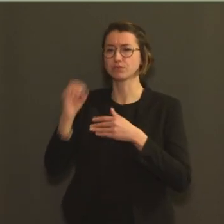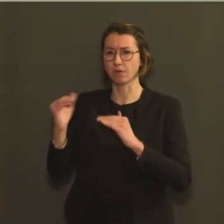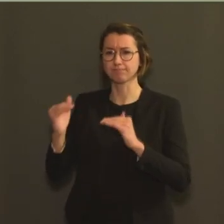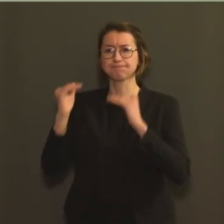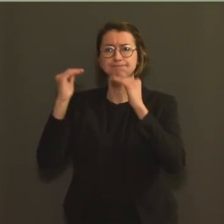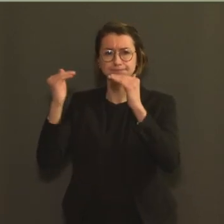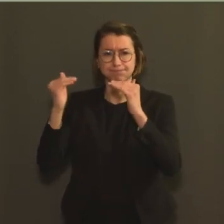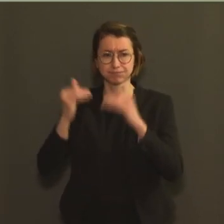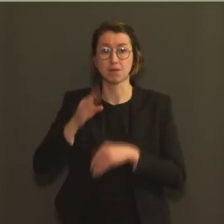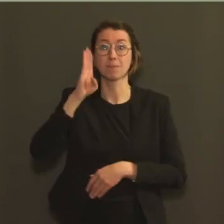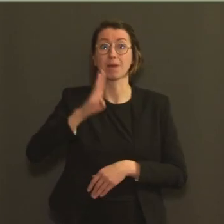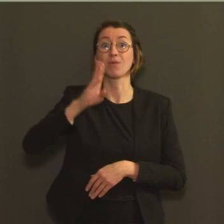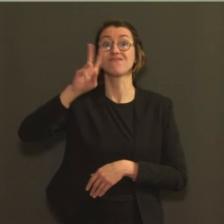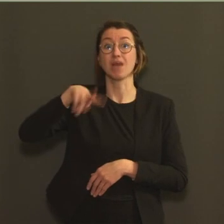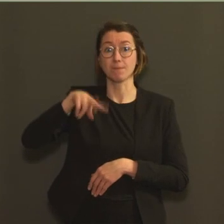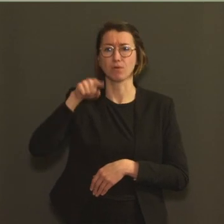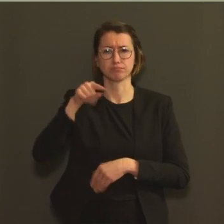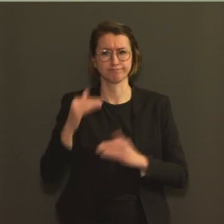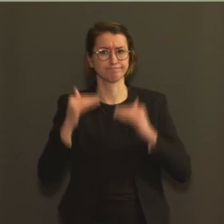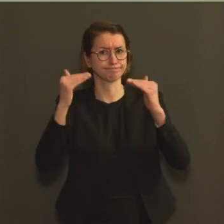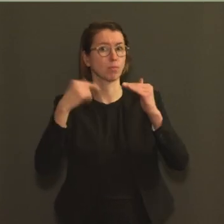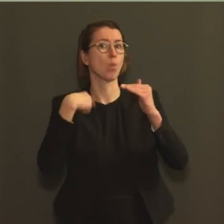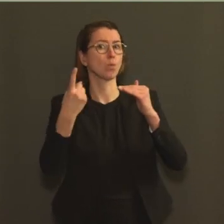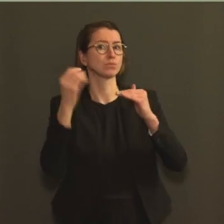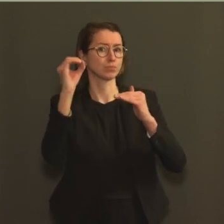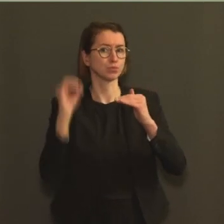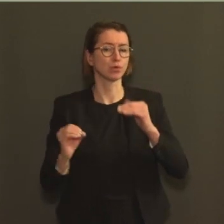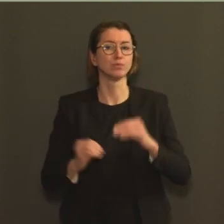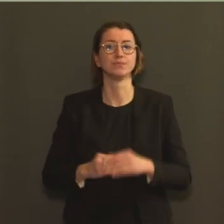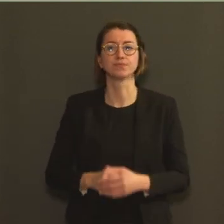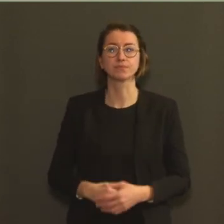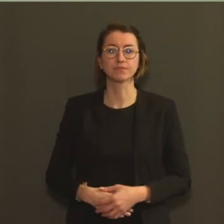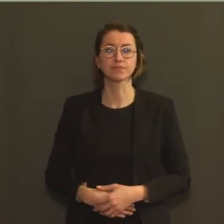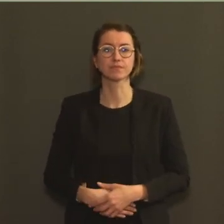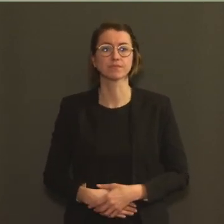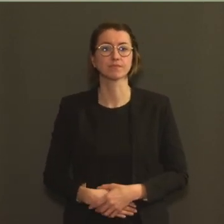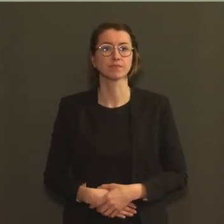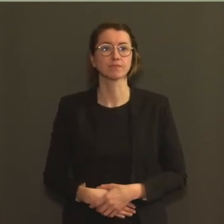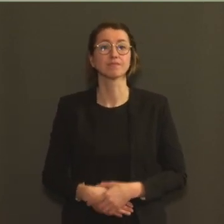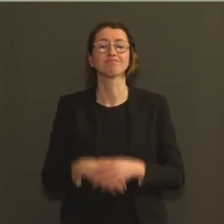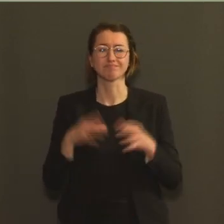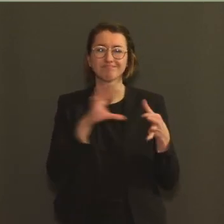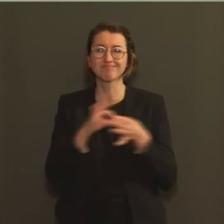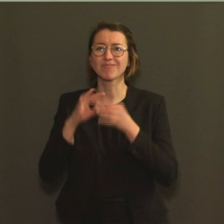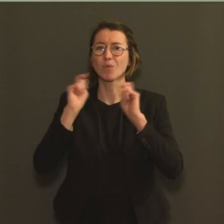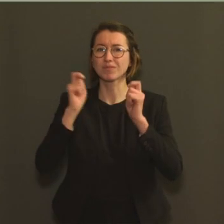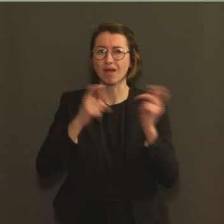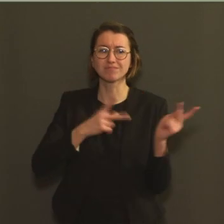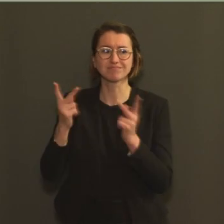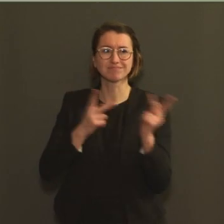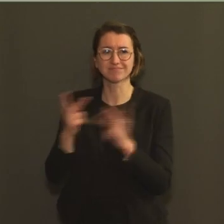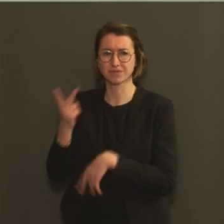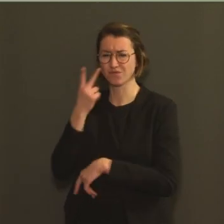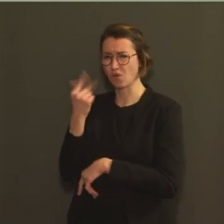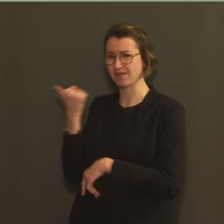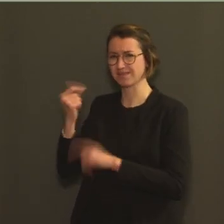Si on s'intéresse maintenant aux hospitalisations, celles-ci, comme on le voit sur la diapositive, continuent à diminuer régulièrement. On a eu